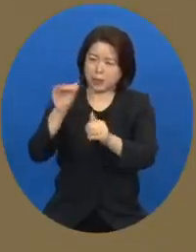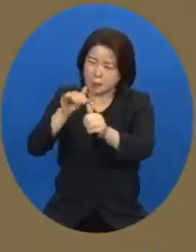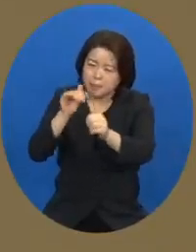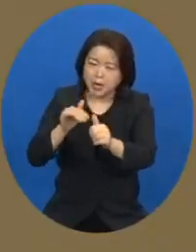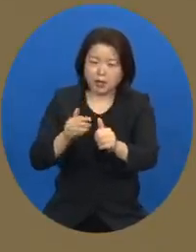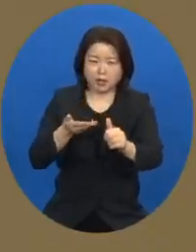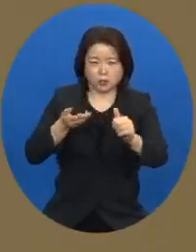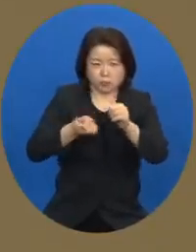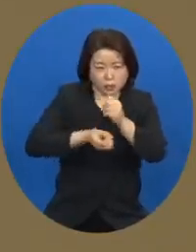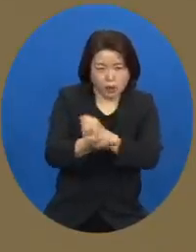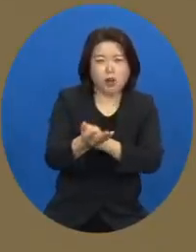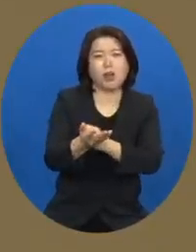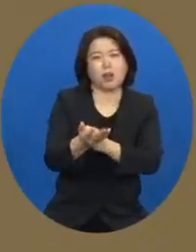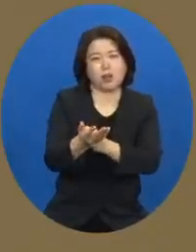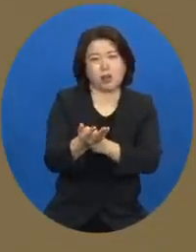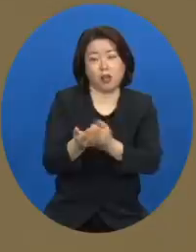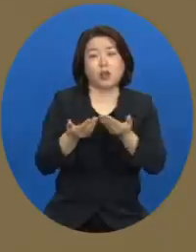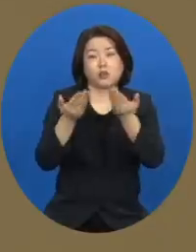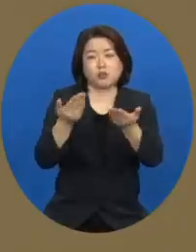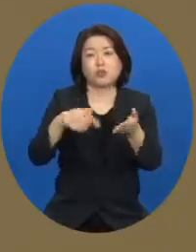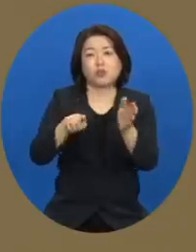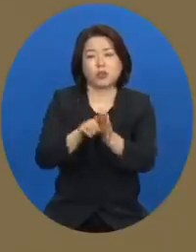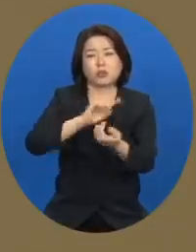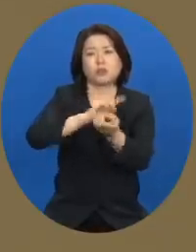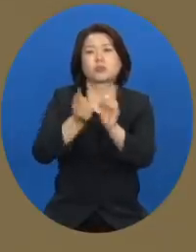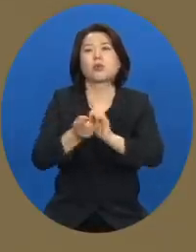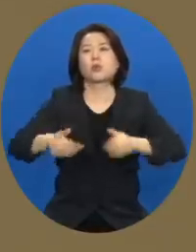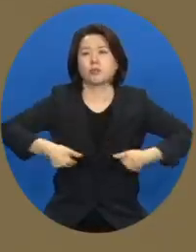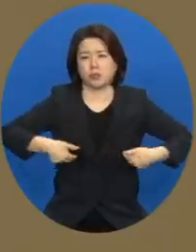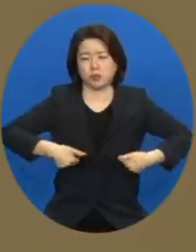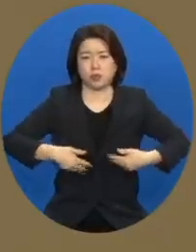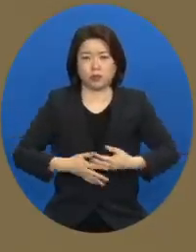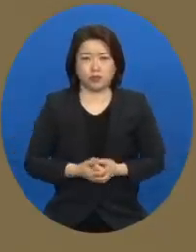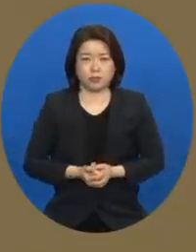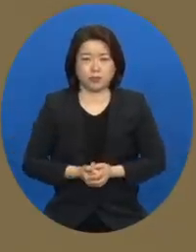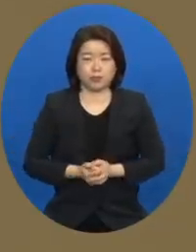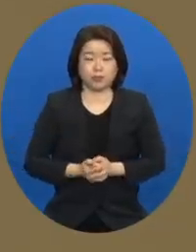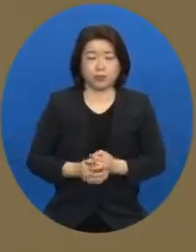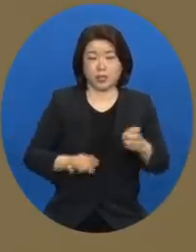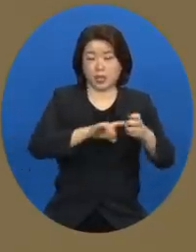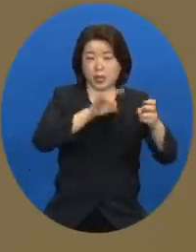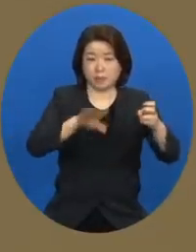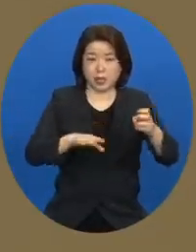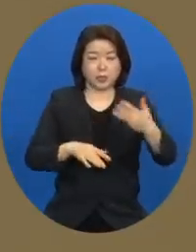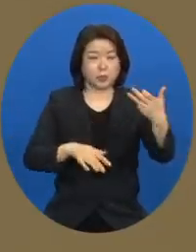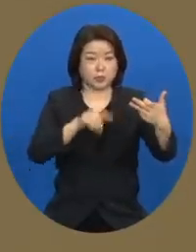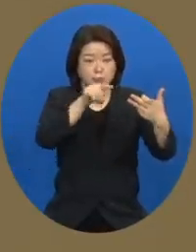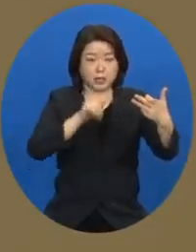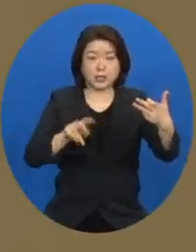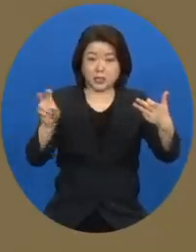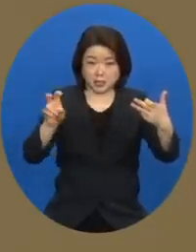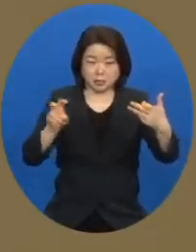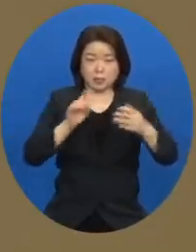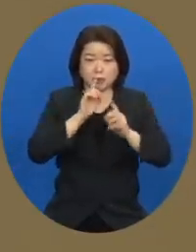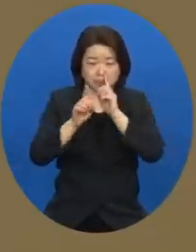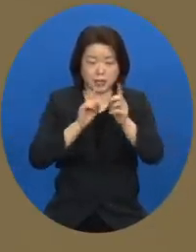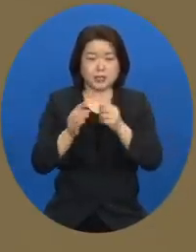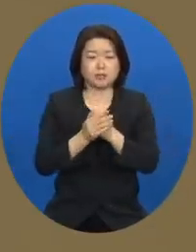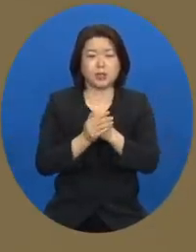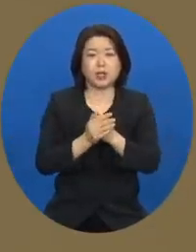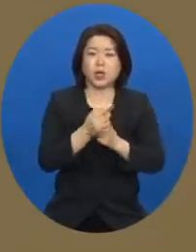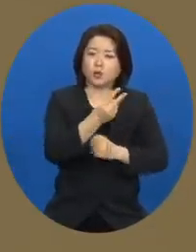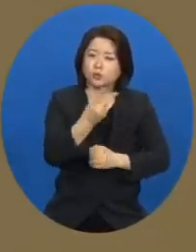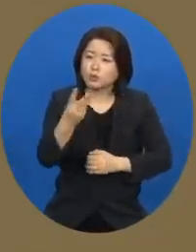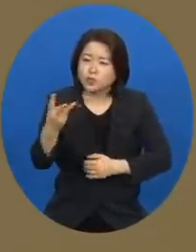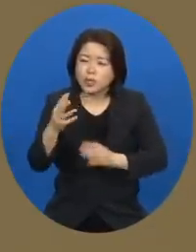해야 하기 위해서 우리가 서로가 필요한 거예요. 마태복음 18장 20절에 예수님께서 두세